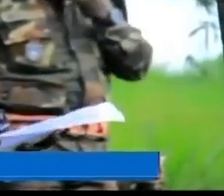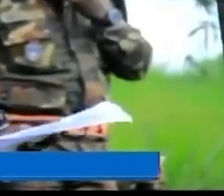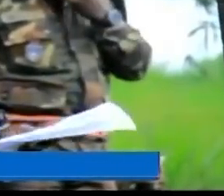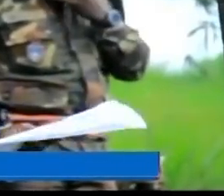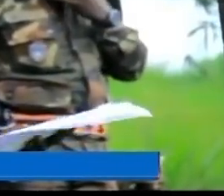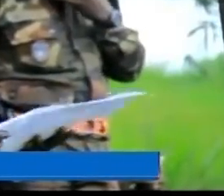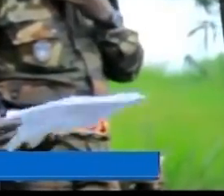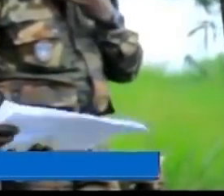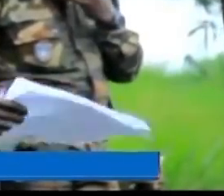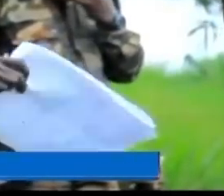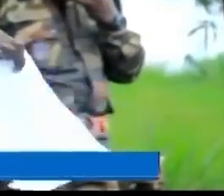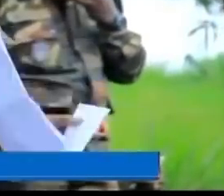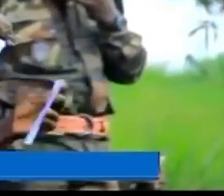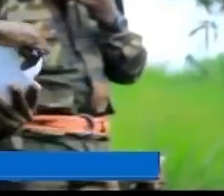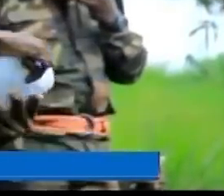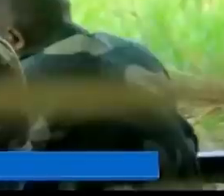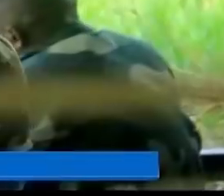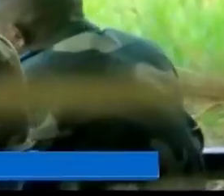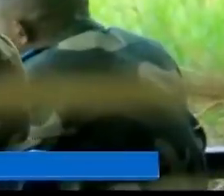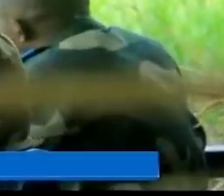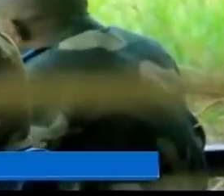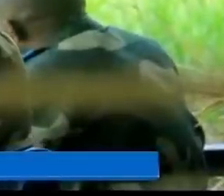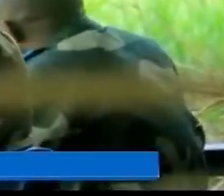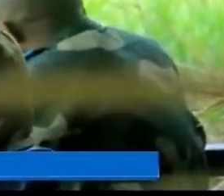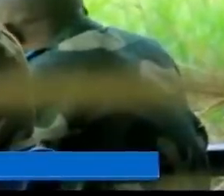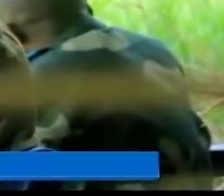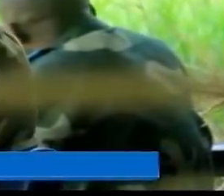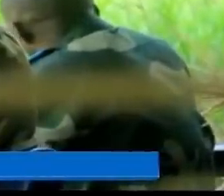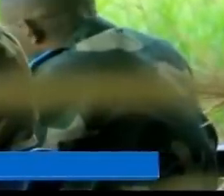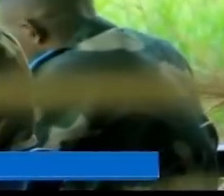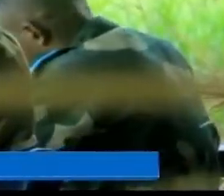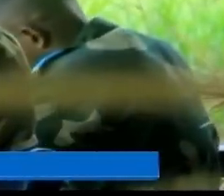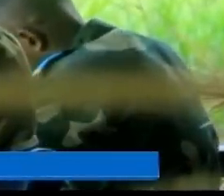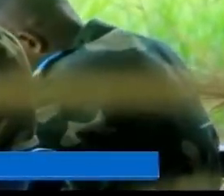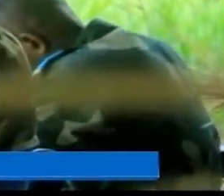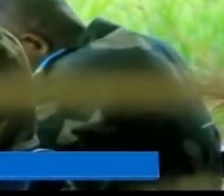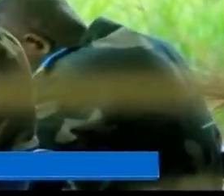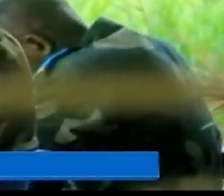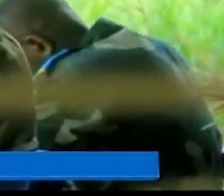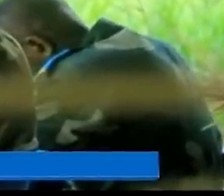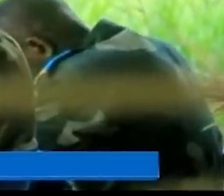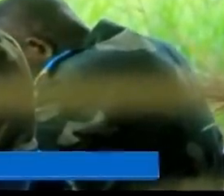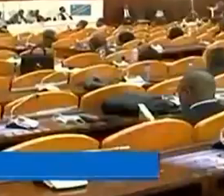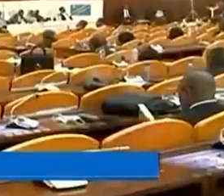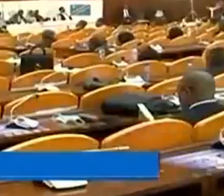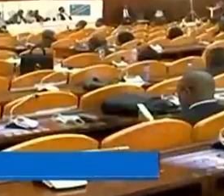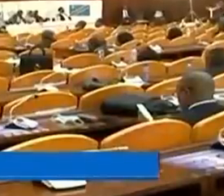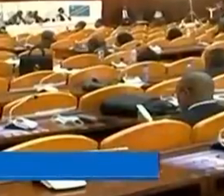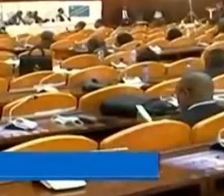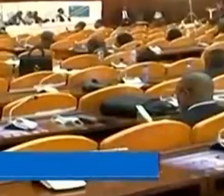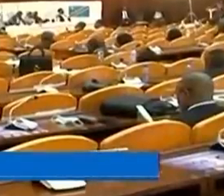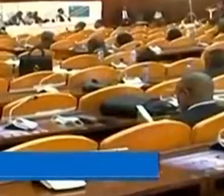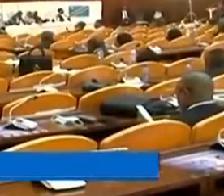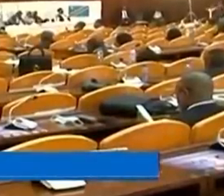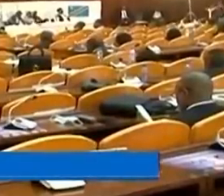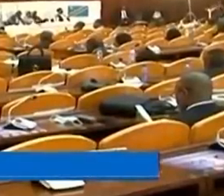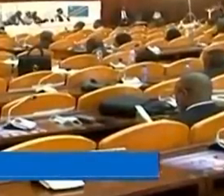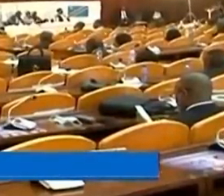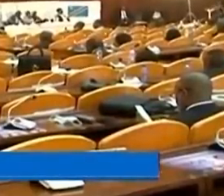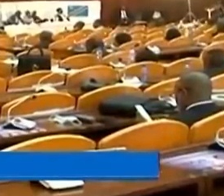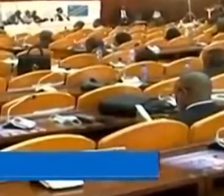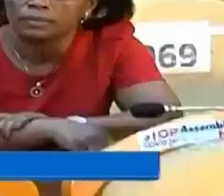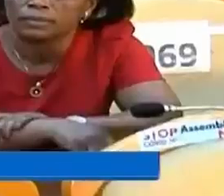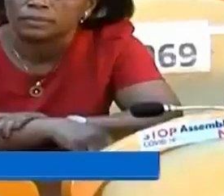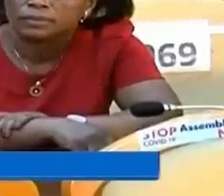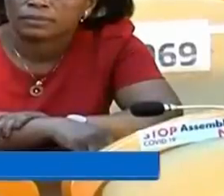calme. Désignation d'un juge constitutionnel, rien ne peut se faire sans le